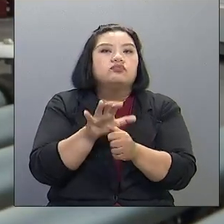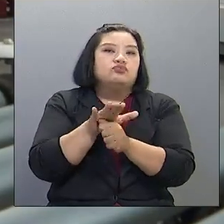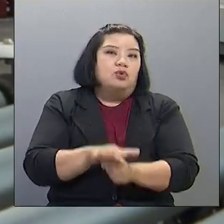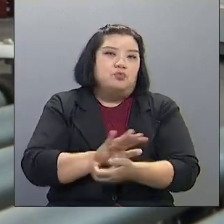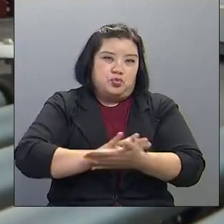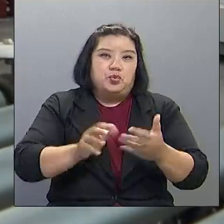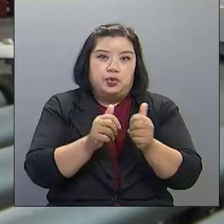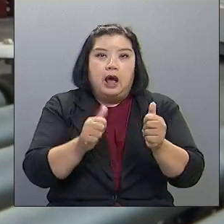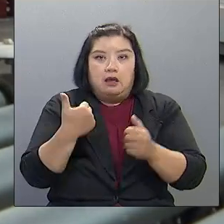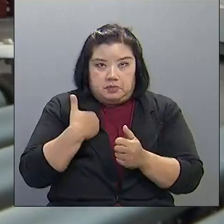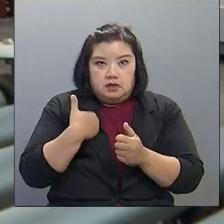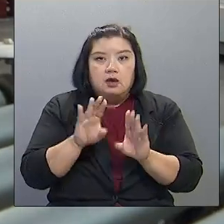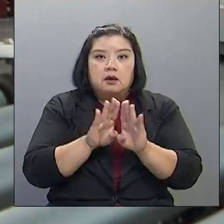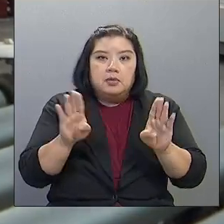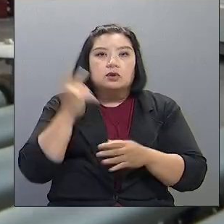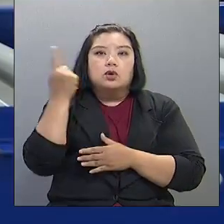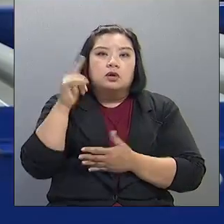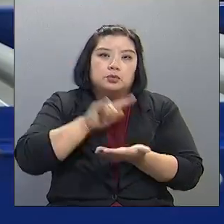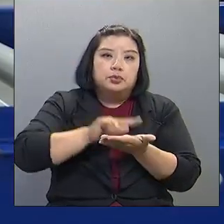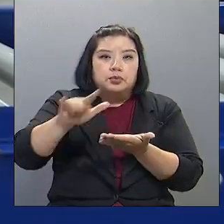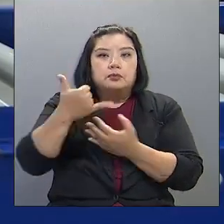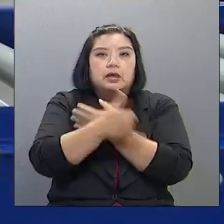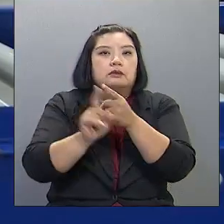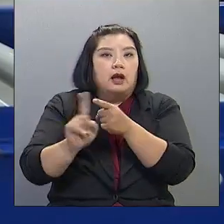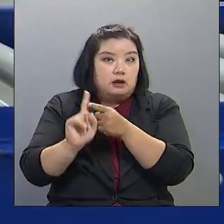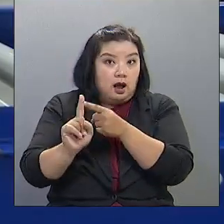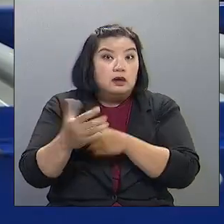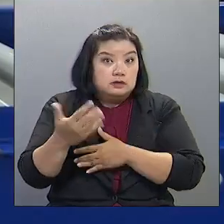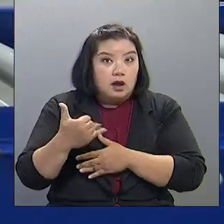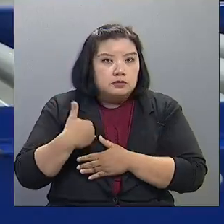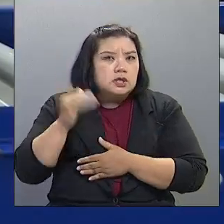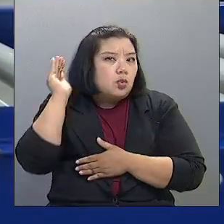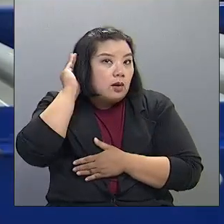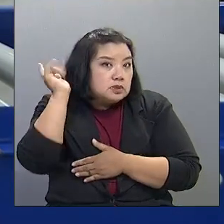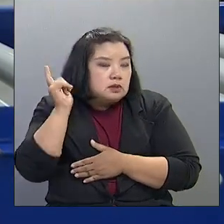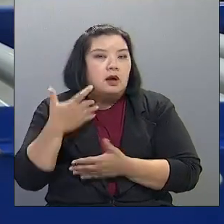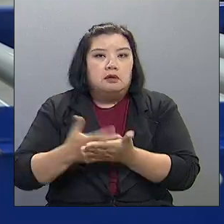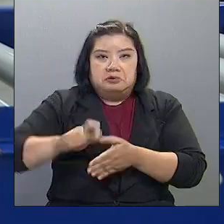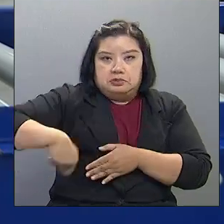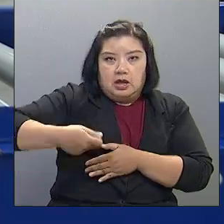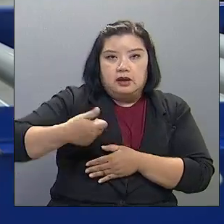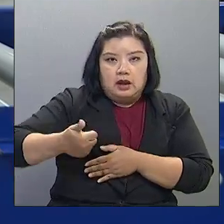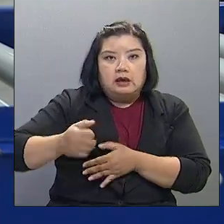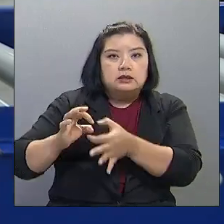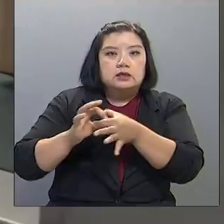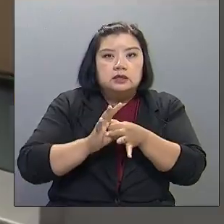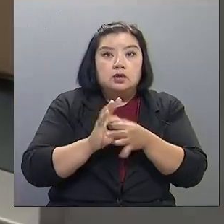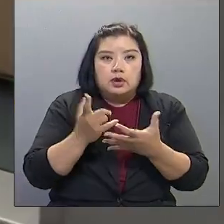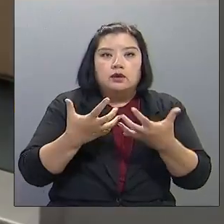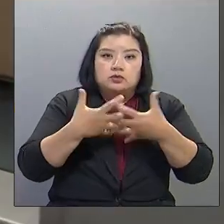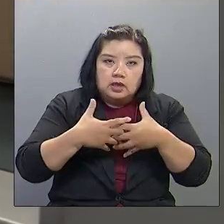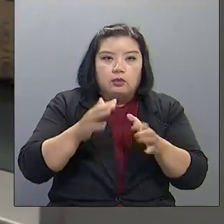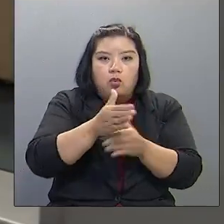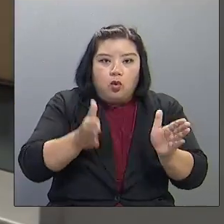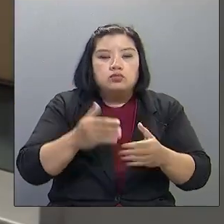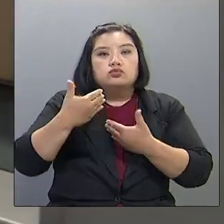มีการเปิดประเทศอย่างเต็มรูปแบบในภูมิภาคต่างๆรวมถึงความเชื่อมั่นในด้านกำลังซื้อซึ่งเป็นอานิสงส์ต่อการผลิตบรรจุภัณฑ์และ